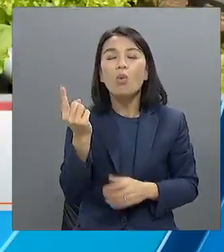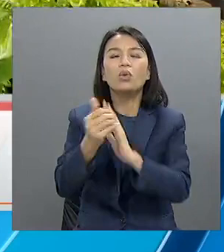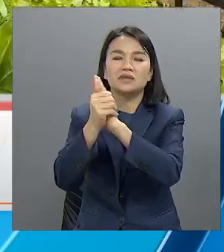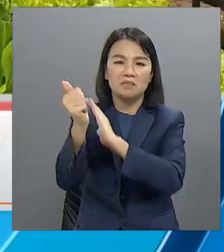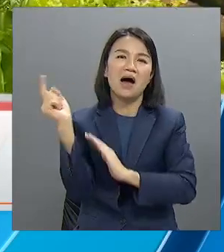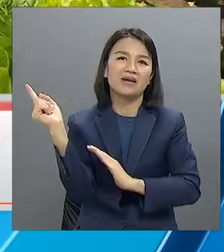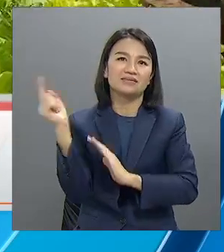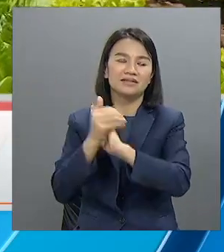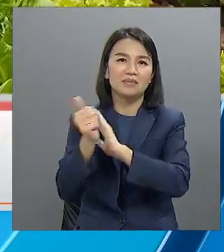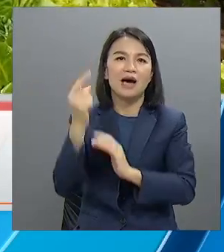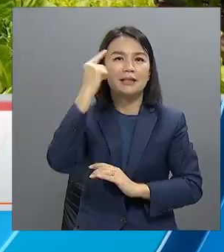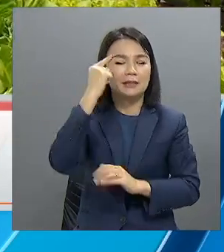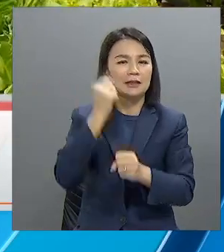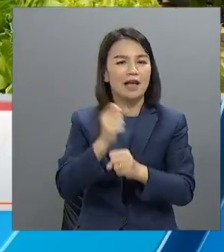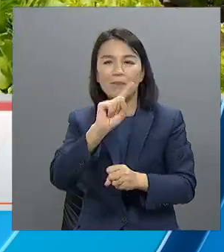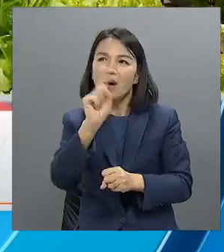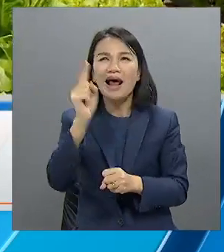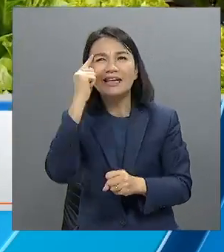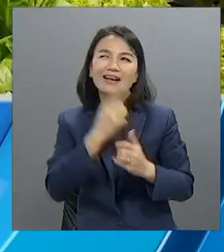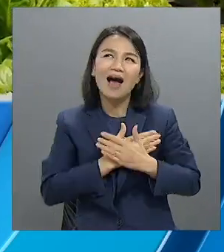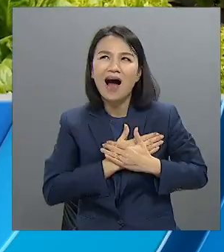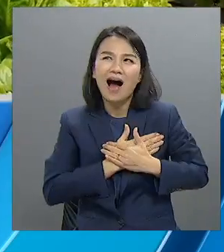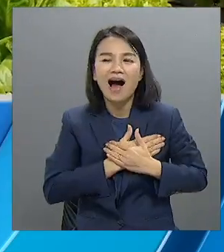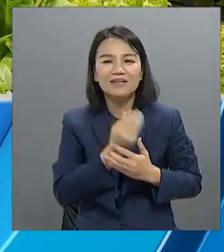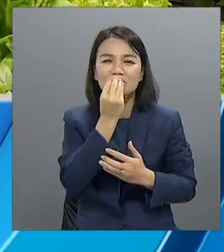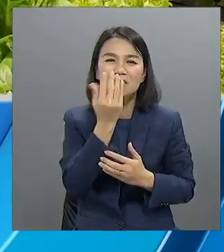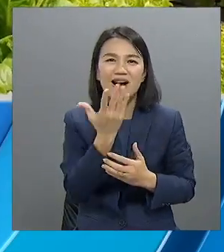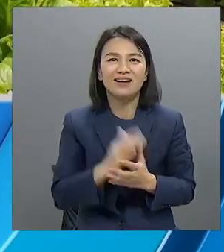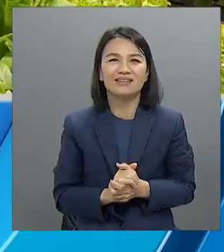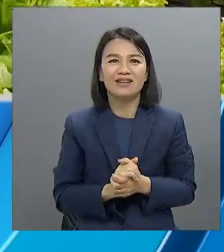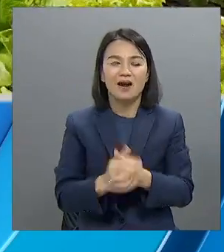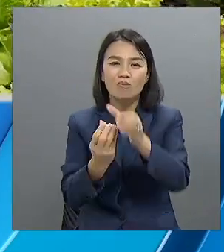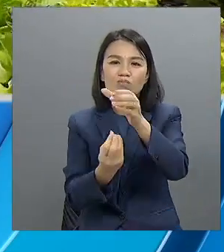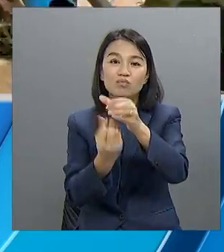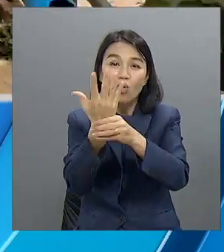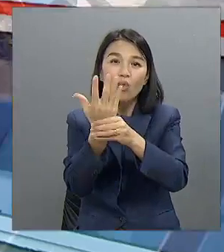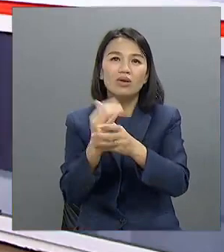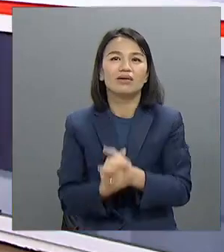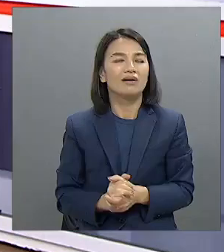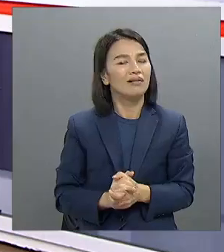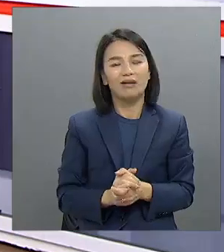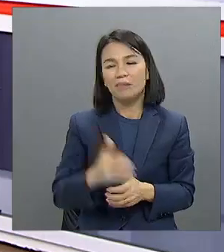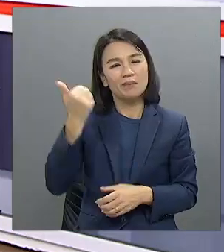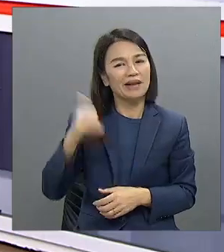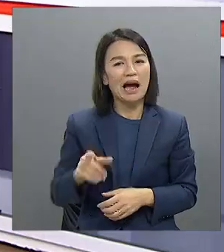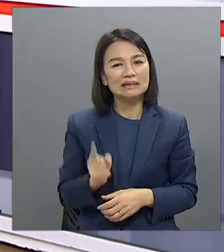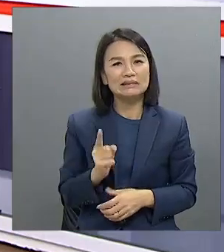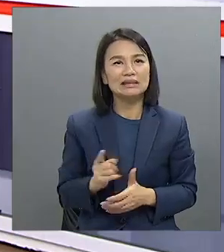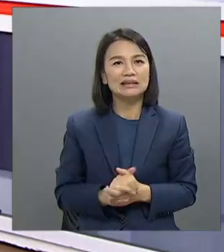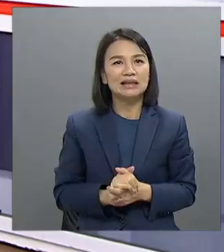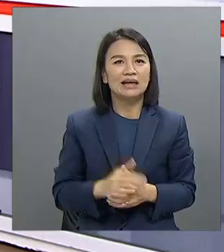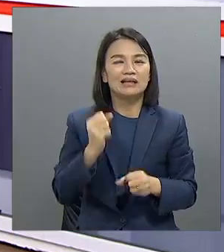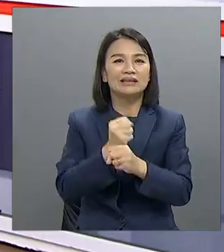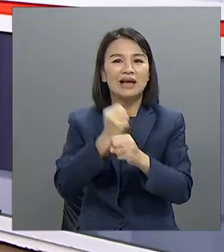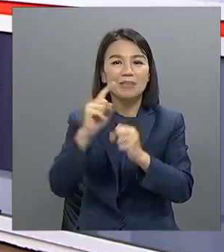เราจะเริ่มทำอะไรจากสิ่งที่เรารักแต่ถามว่าปลูกผักยังไม่ได้คุณผู้ชมปลูกผักไม่สามารถจริงๆกระบองเพชรยังตายได้เลยนะค